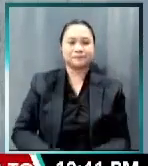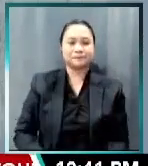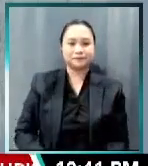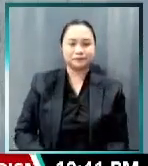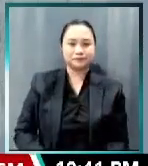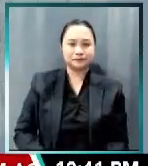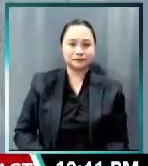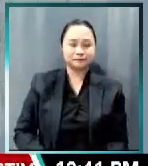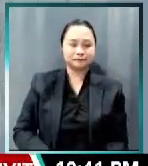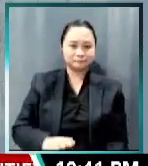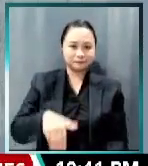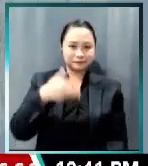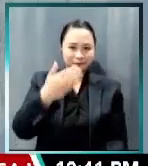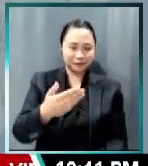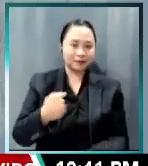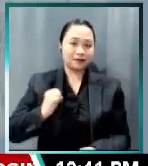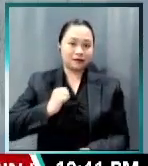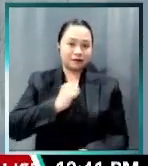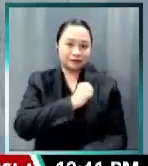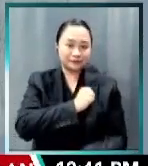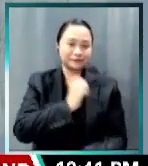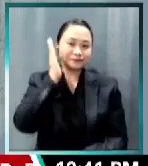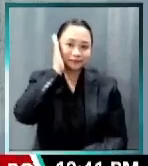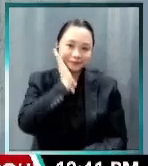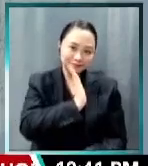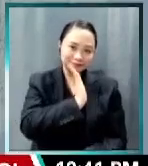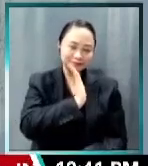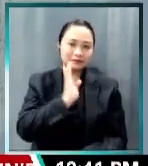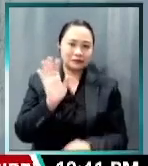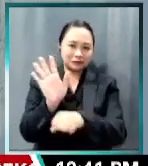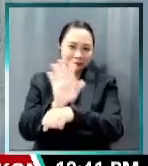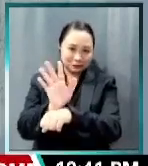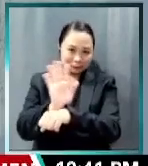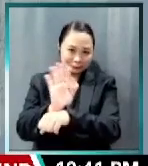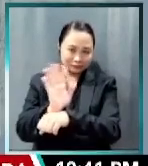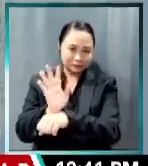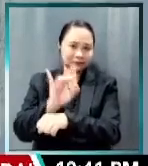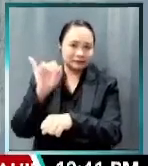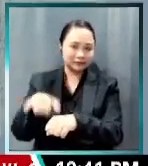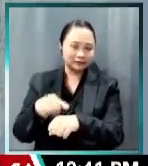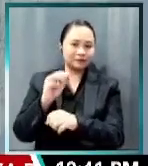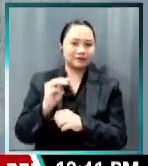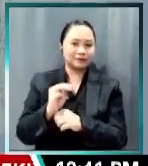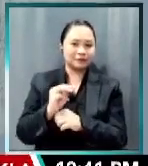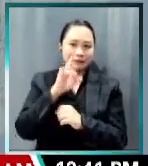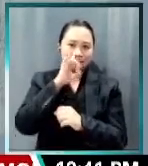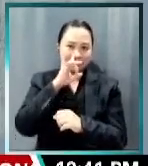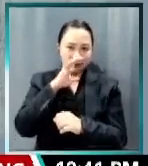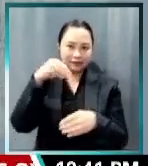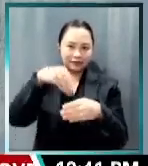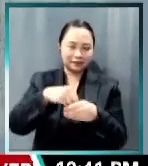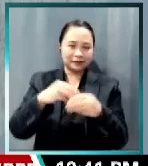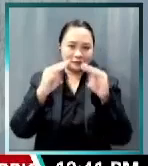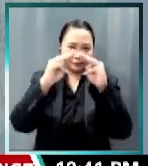Nanindigan si Senadora Aimee Marcos na tama ang mga eksena sa loob ng palasyo sa pelikulang Made in Malacañang. Sabi naman ni